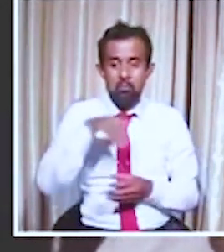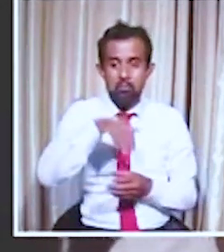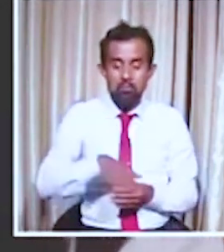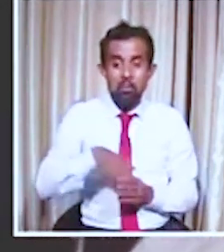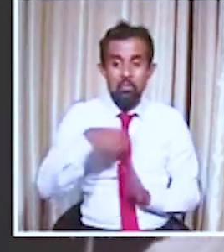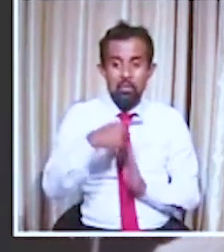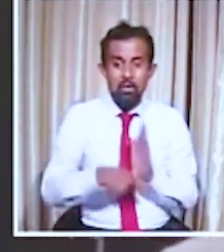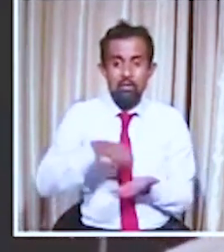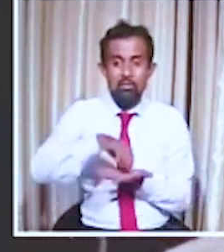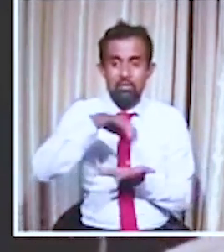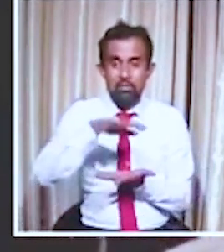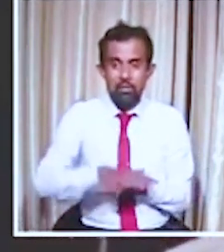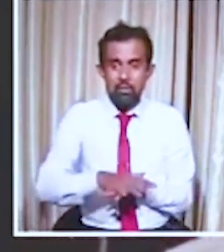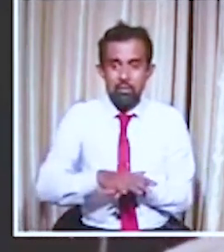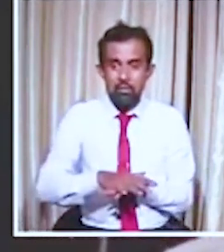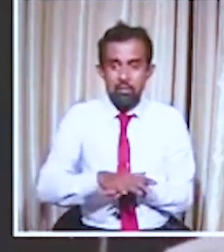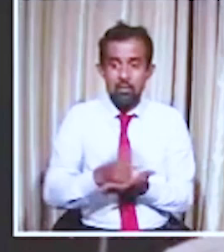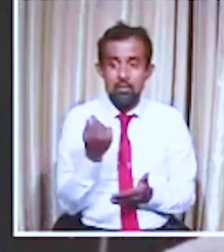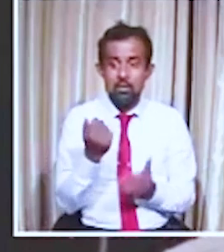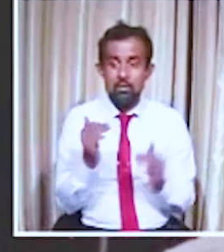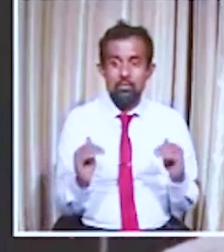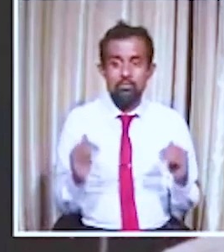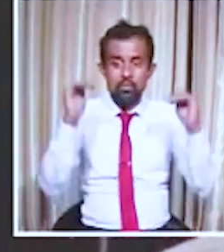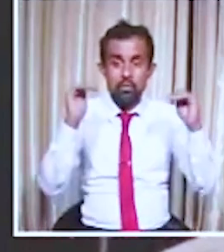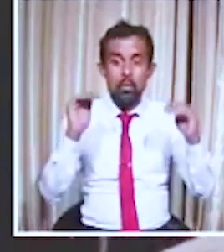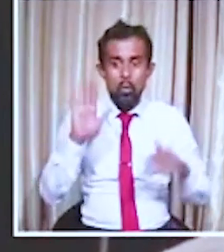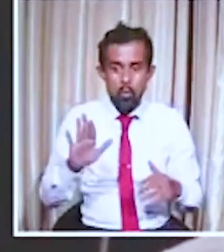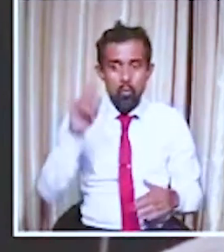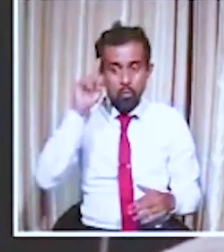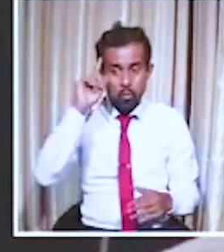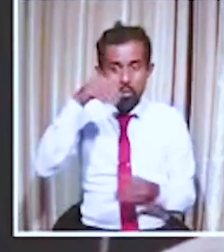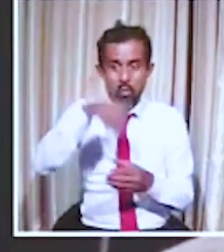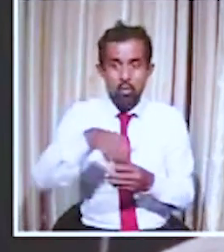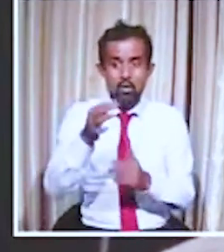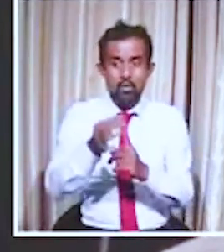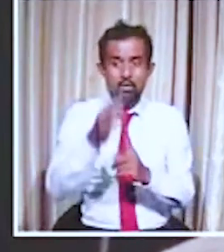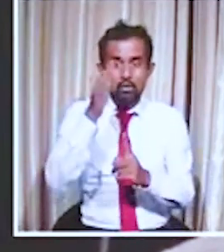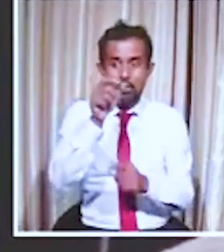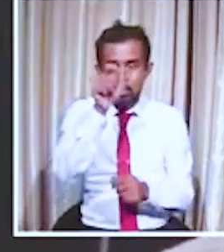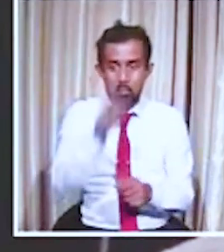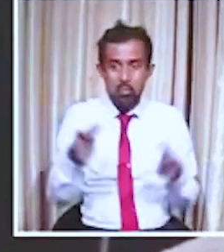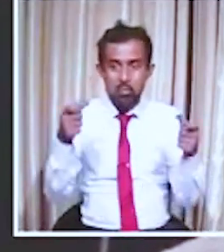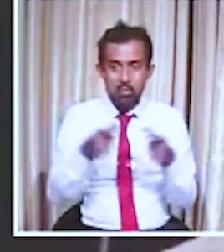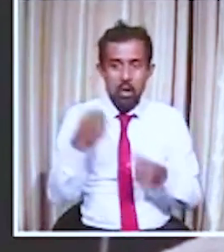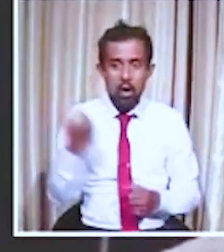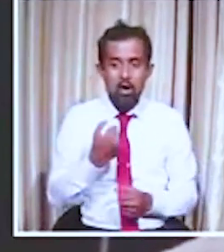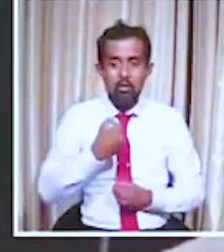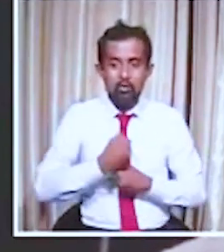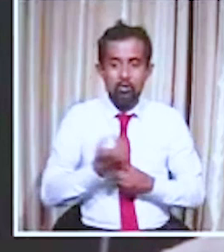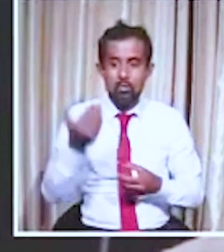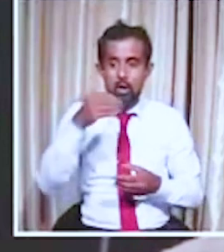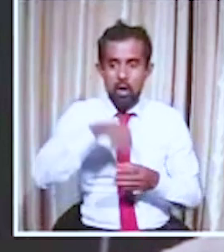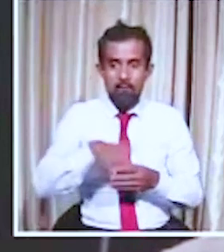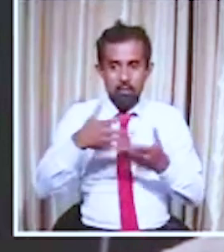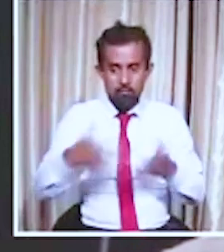அமையப்பெற வேண்டும் என்கின்ற நோக்கிலே இங்கே இப்பொழுது ஜனாதிபதி, பிரதமர் உள்ளிட்ட அரசாங்கம் அமைக்கப்பட்டிருக்கிறது. இந்த அரசாங்கம்